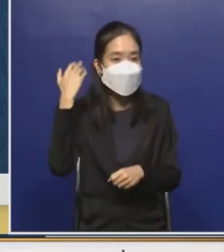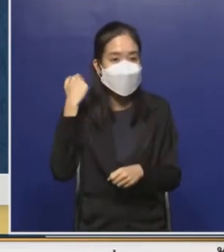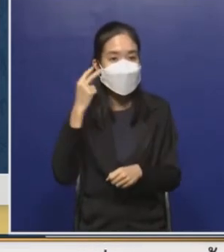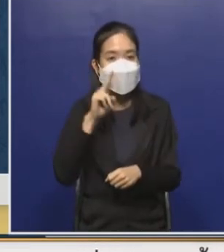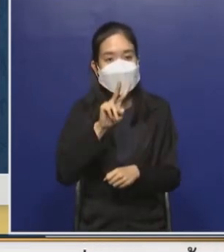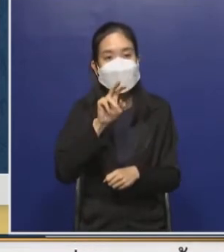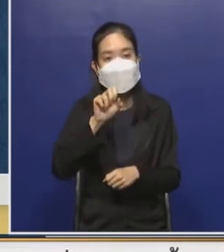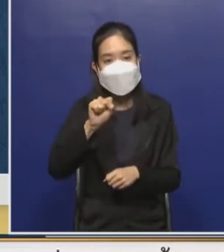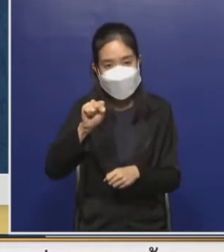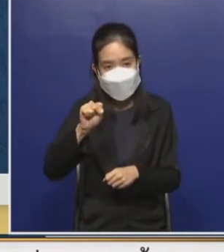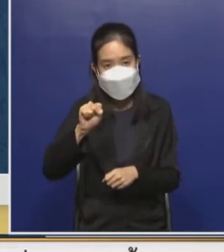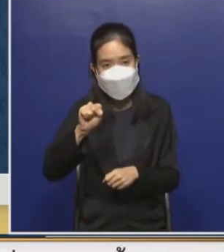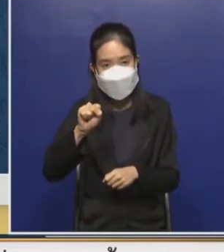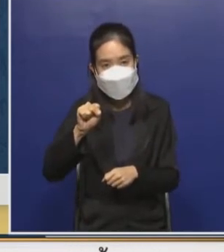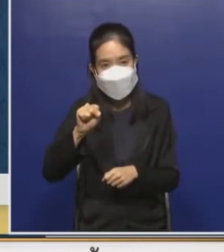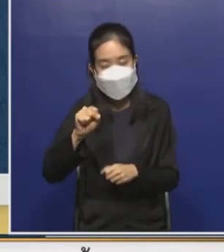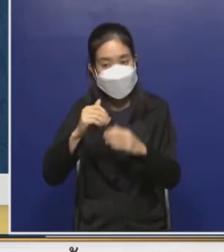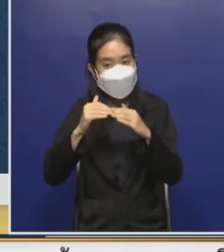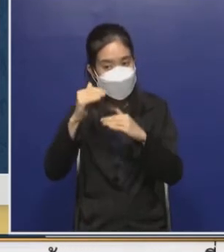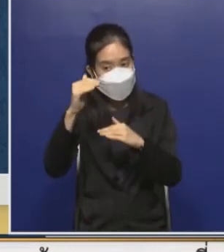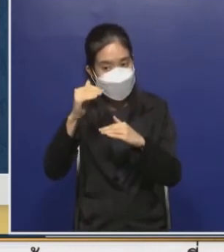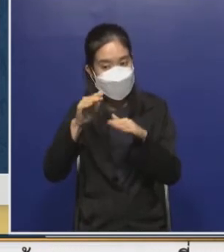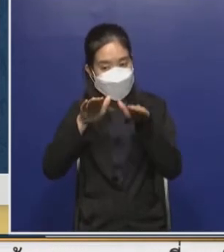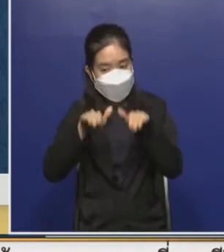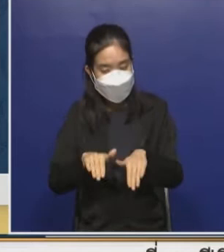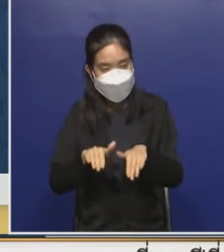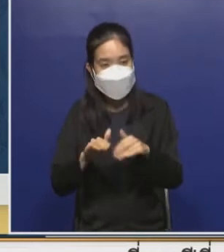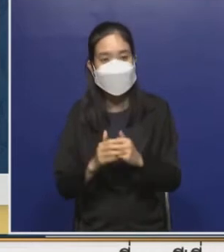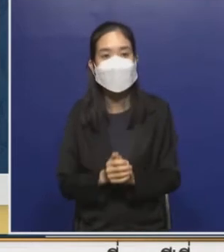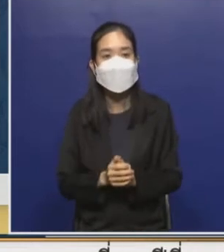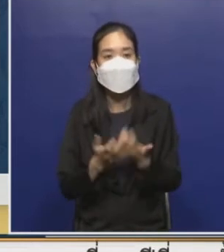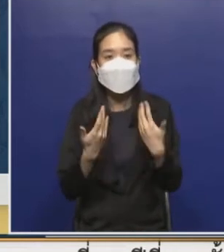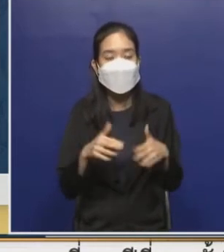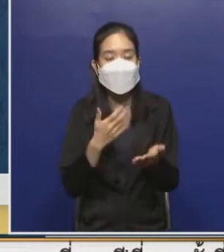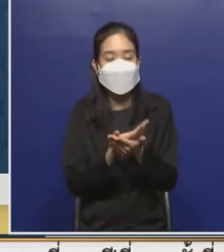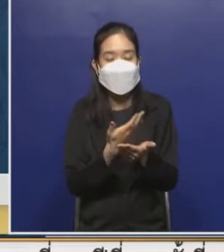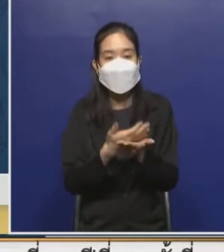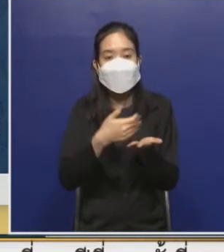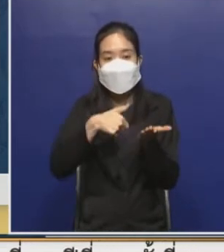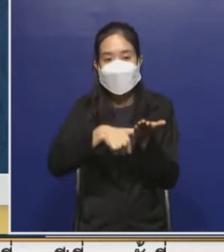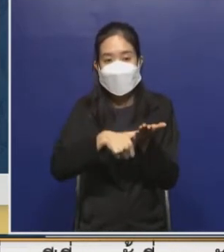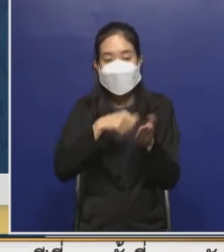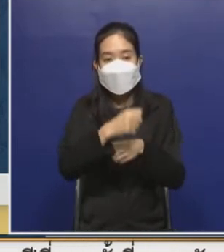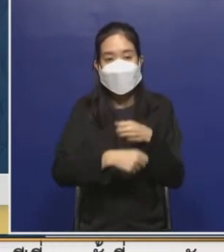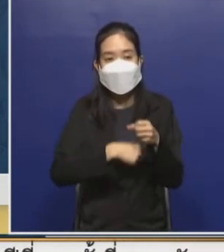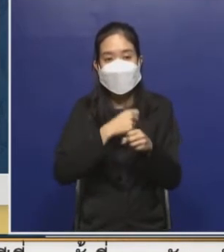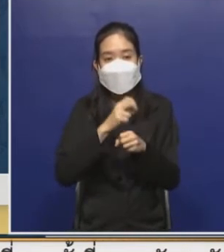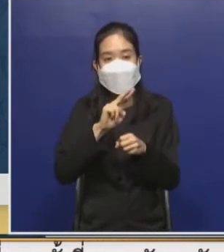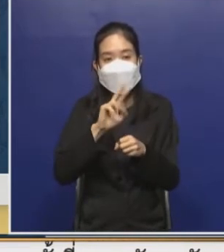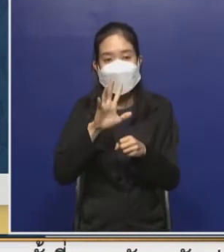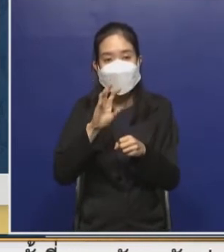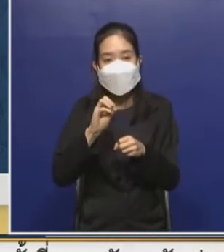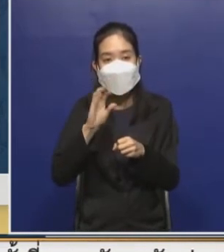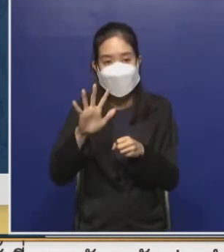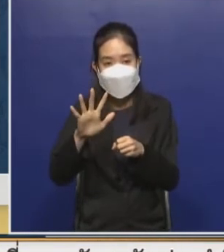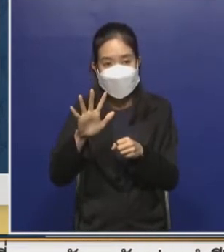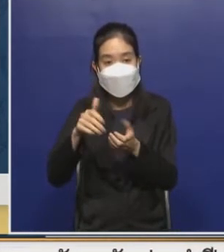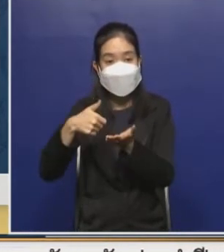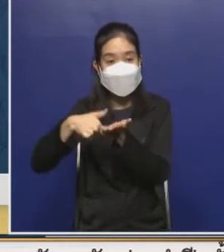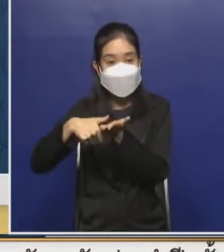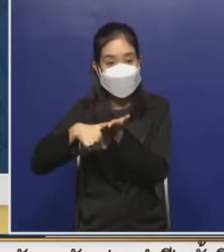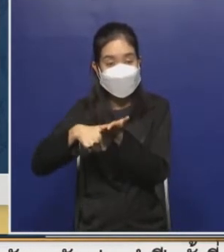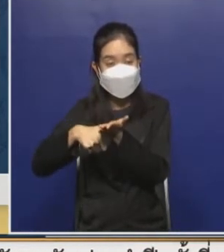เจ็ดมืนเจ็พล้านครัทานนี่สถาณะในปี 2065 เรามี